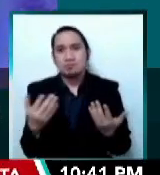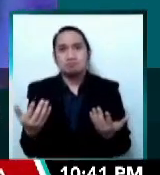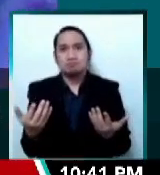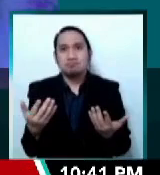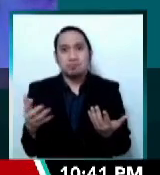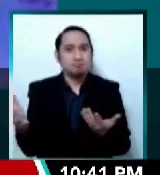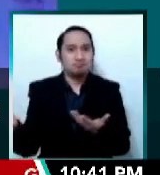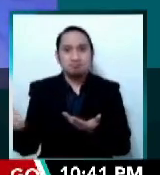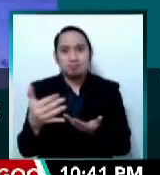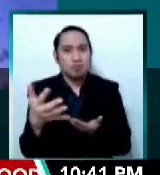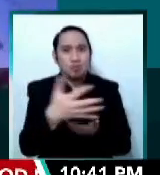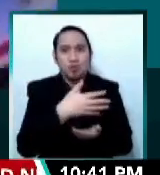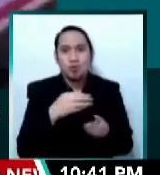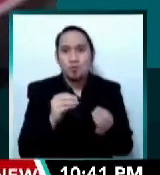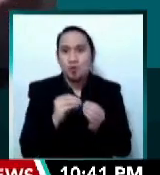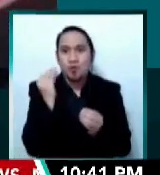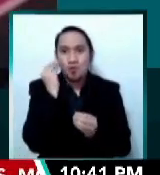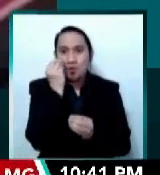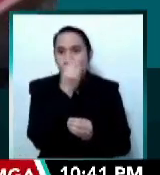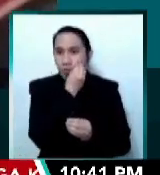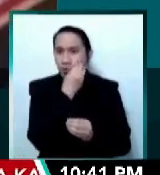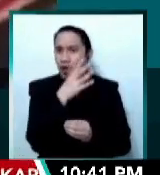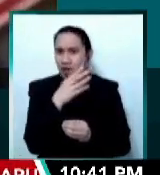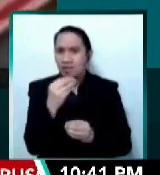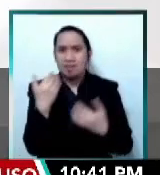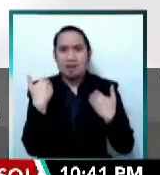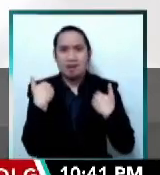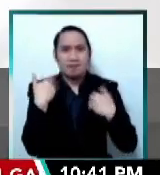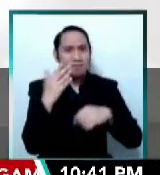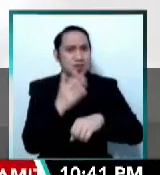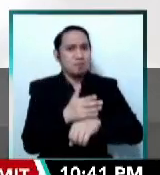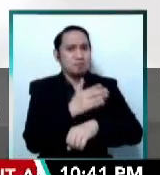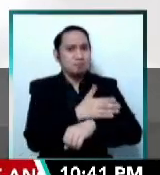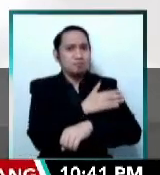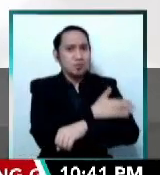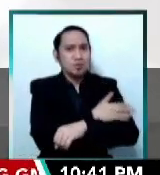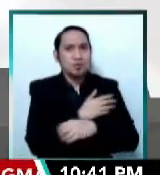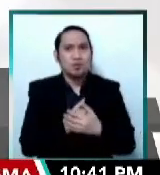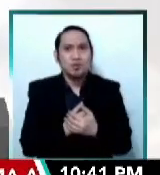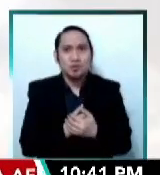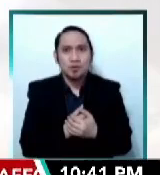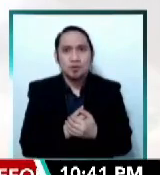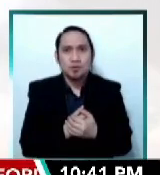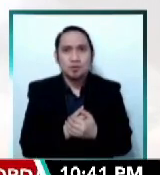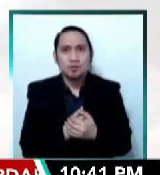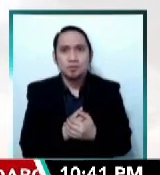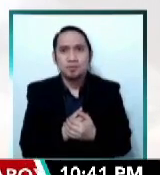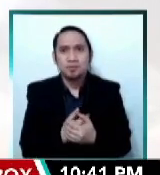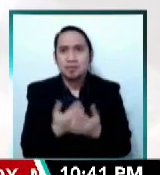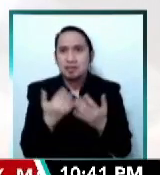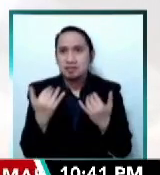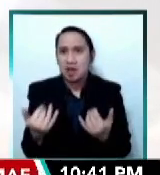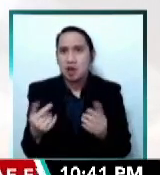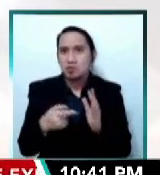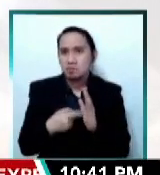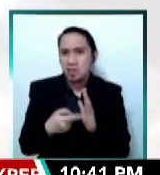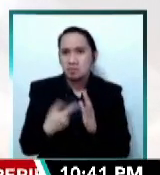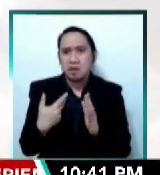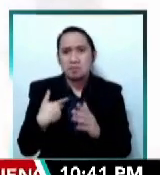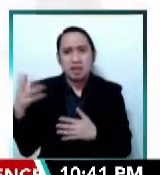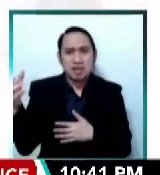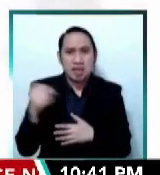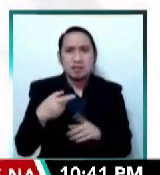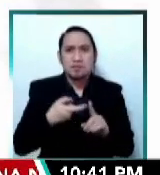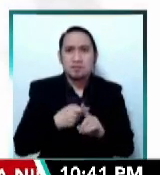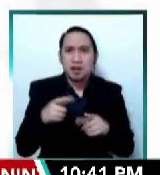nag-improve na ang kanyang paggawa. They're really preserved in a specific way. So I get them from Japan, Indonesia. Meron din here in